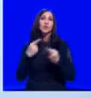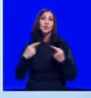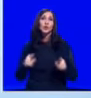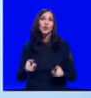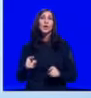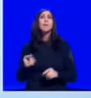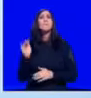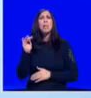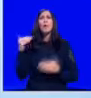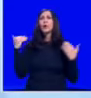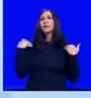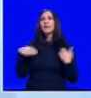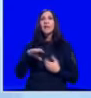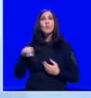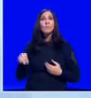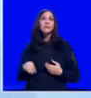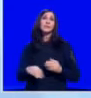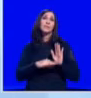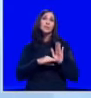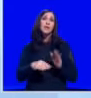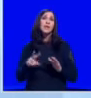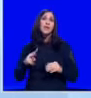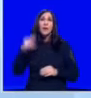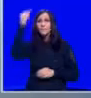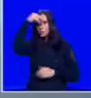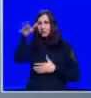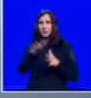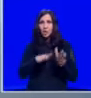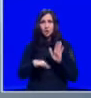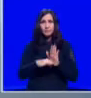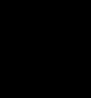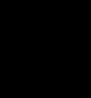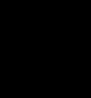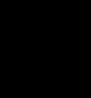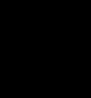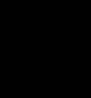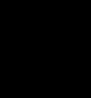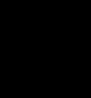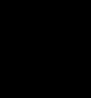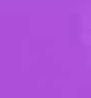било кандидати за европейски депутати, било за български народни представители. Добре, много ви благодаря.